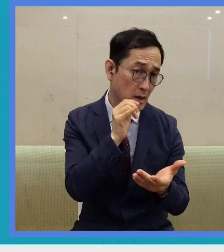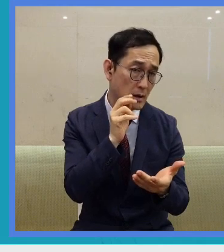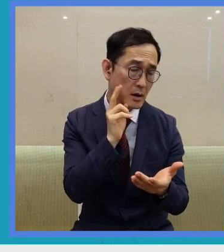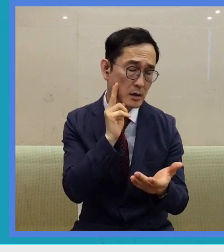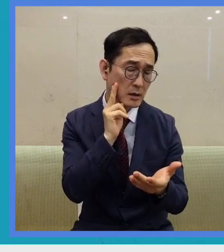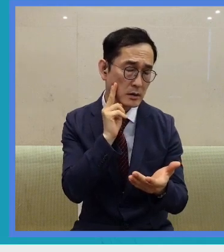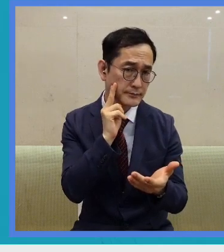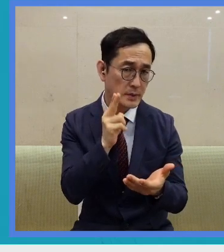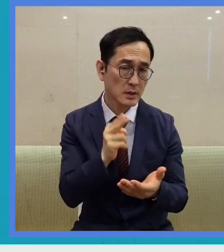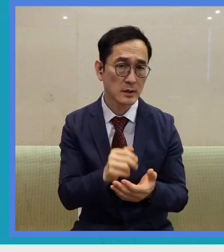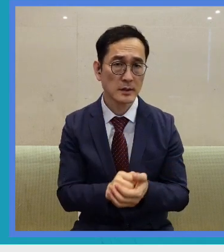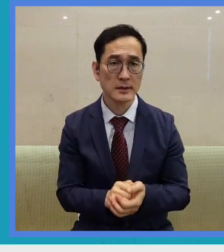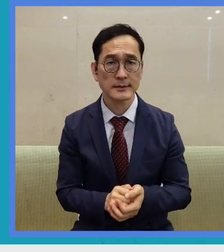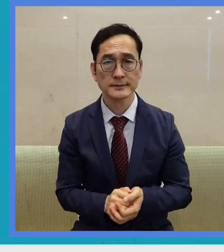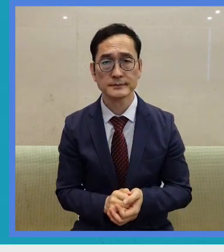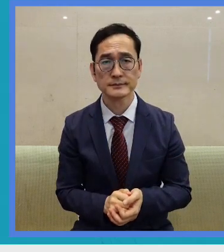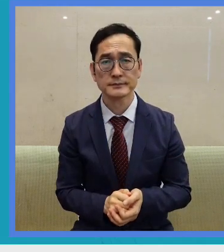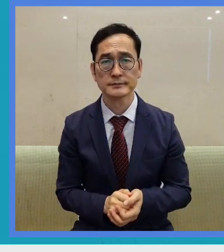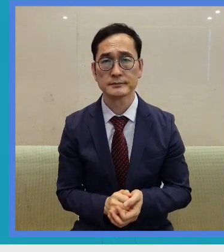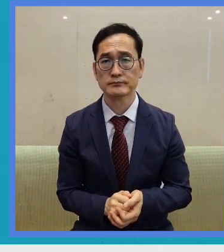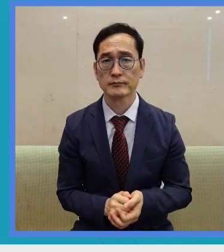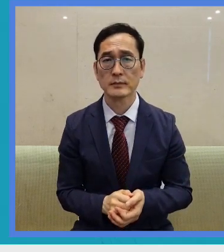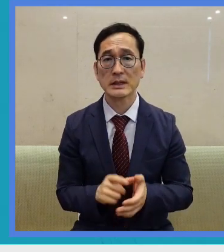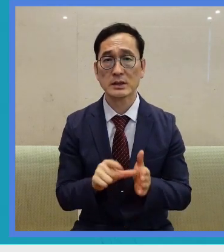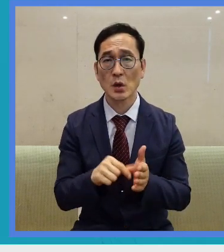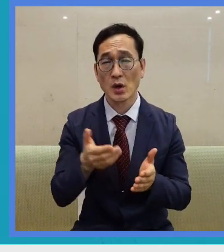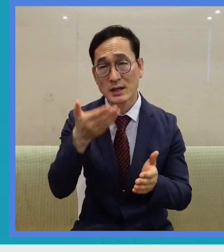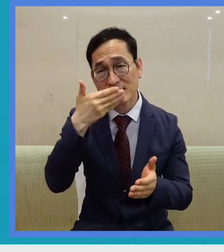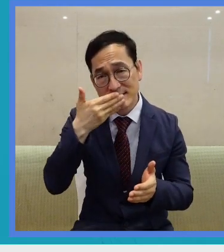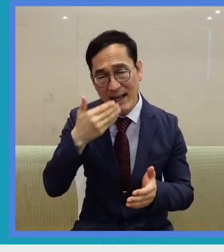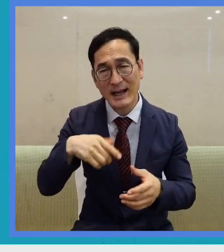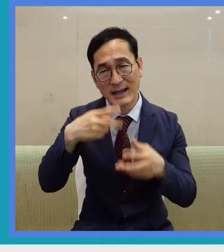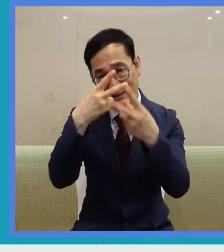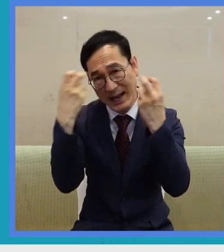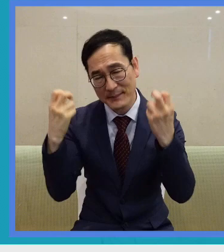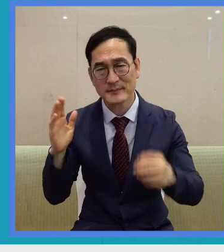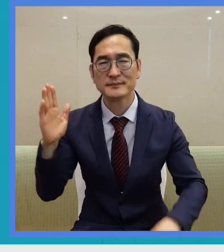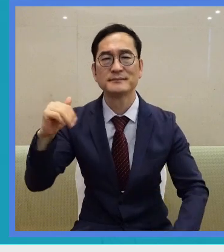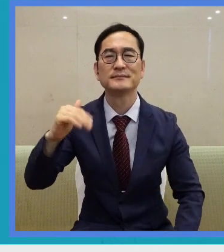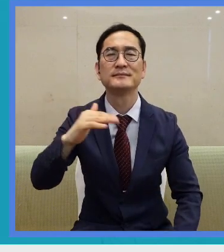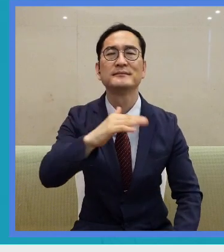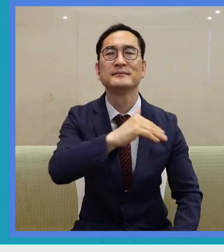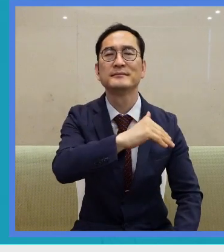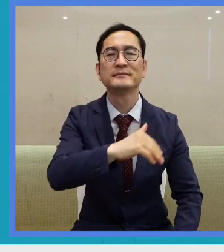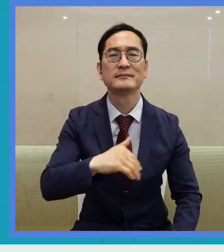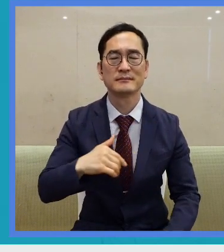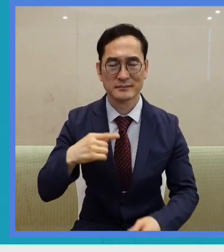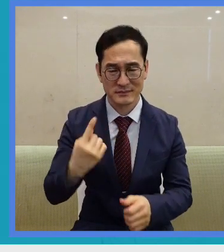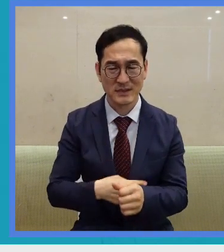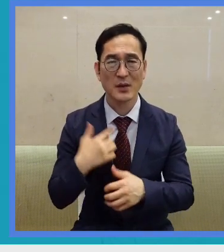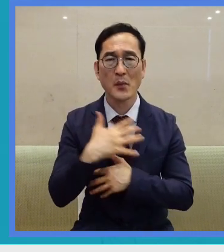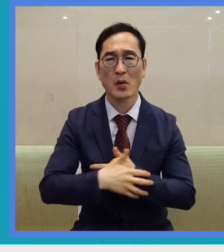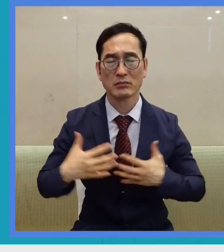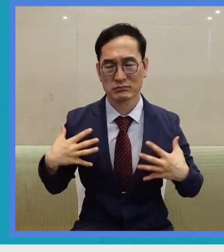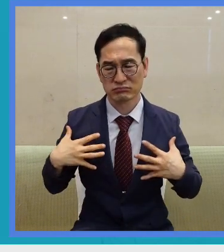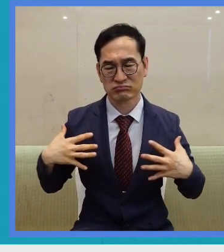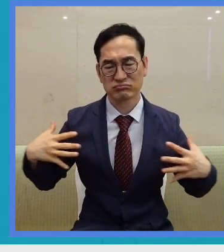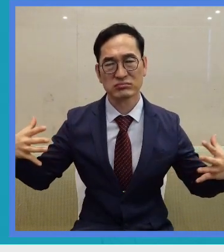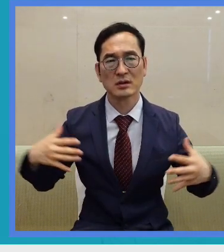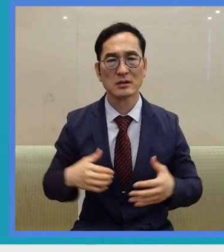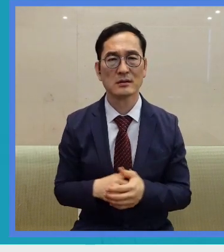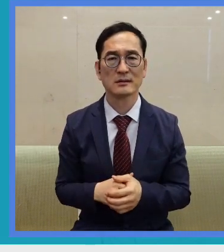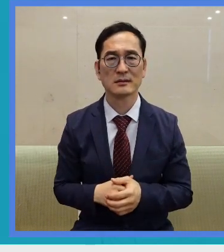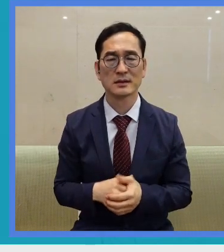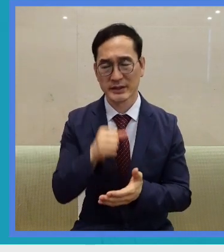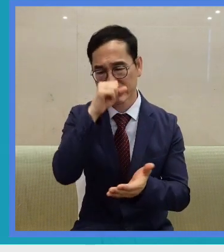하고요. 또한 불규칙한 수면 패턴, 식사 이제 이런 것들로 인해서 체중 증가라든지 아니면 성장기의 골격,